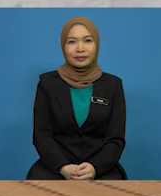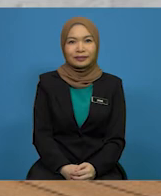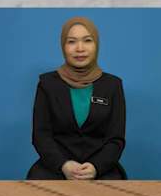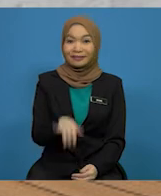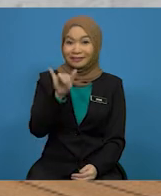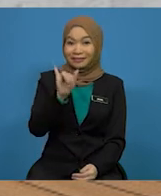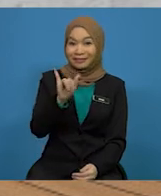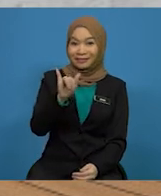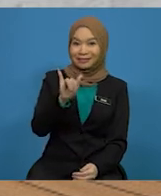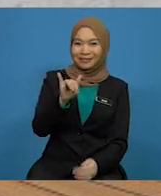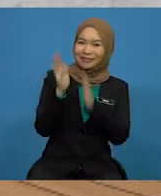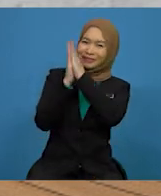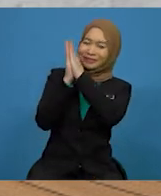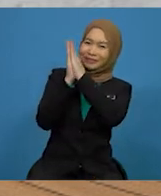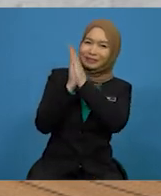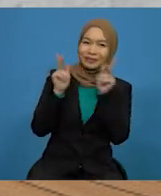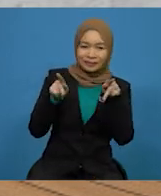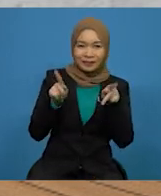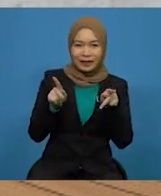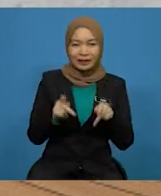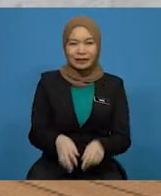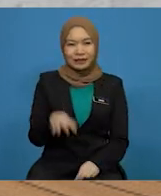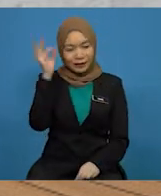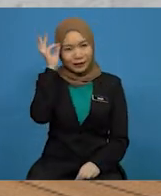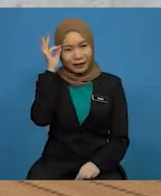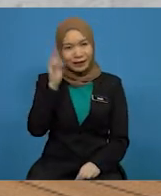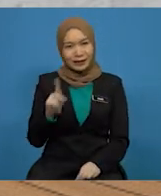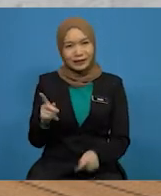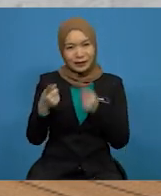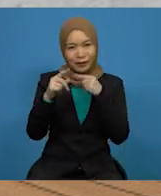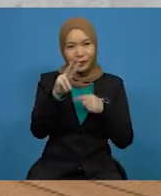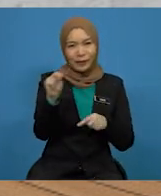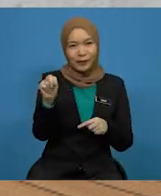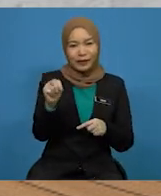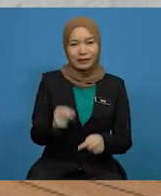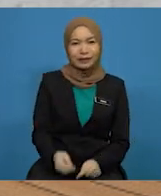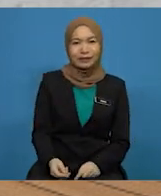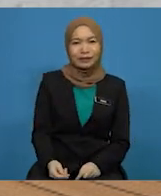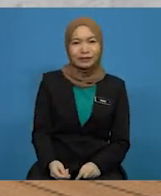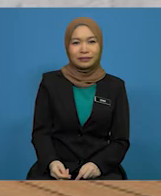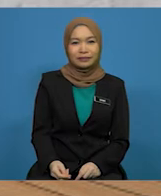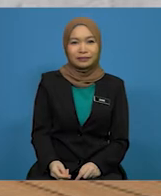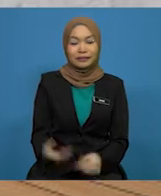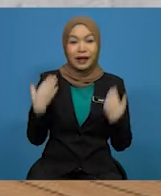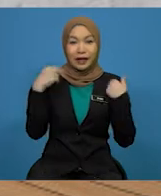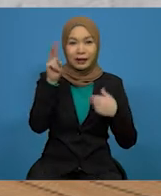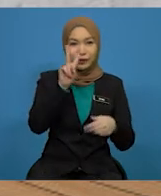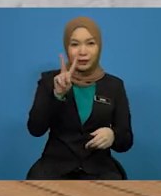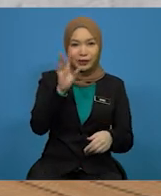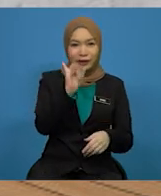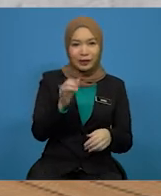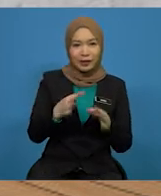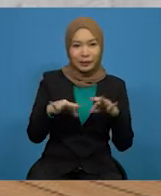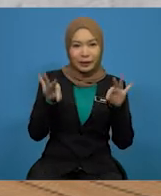Ya, tahniah kepada para pelajar yang memikirkan akan jawapan yang diperlukan oleh soalan tersebut. Ada dua perkara yang